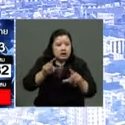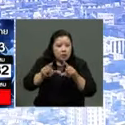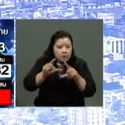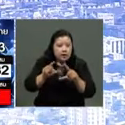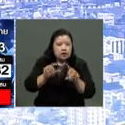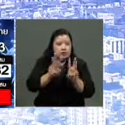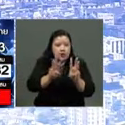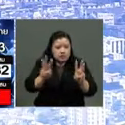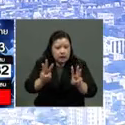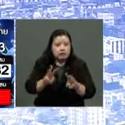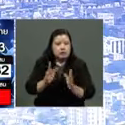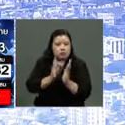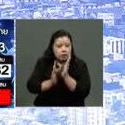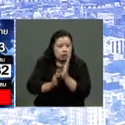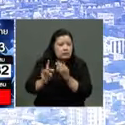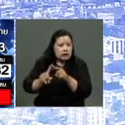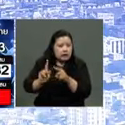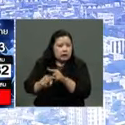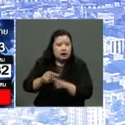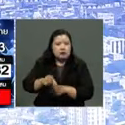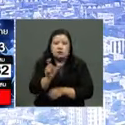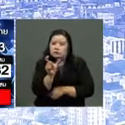มีโปรแกรมเมอร์หรือหรือทางพูดพัฒนาโปรแกรมในประเทศไทยหลายรายนะครับที่มีความเข้าใจในระบบก็ได้ทำการชำแหละและก็คงใช่เพราะจังหวะจำและเหมือนผ่าตัดนี้นะครับโปรแกรมไทยชนะโดนผ่าตัดนะครับจากโปรแกรมเมอร์ชาวไทยนะครับผมจะชื่นชมนะครับที่ท่านอยากจะรู้จริงๆว่าตัวระบบไทยชนะหรือแพ้ฟอร์มเราชนะหรือทางApplication